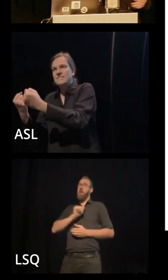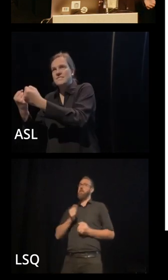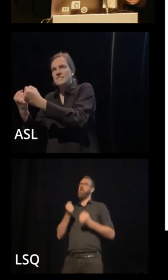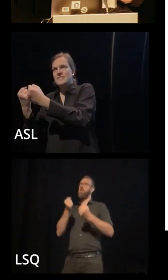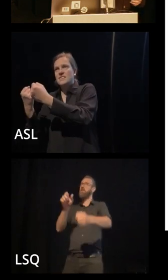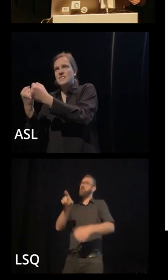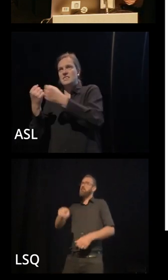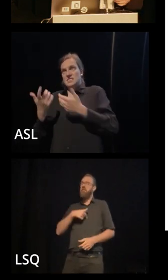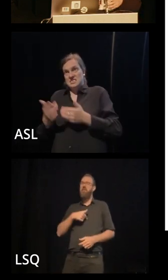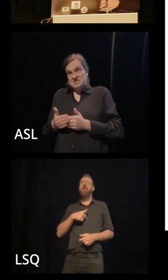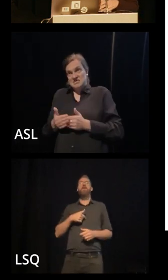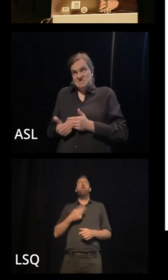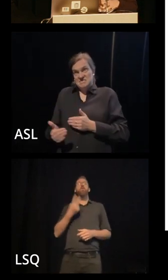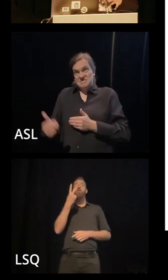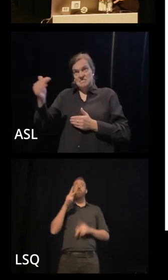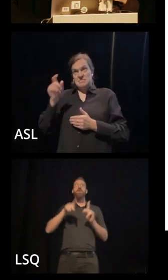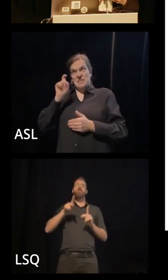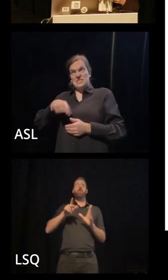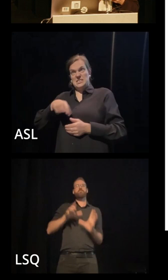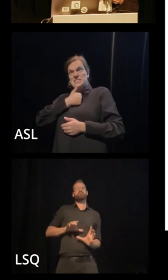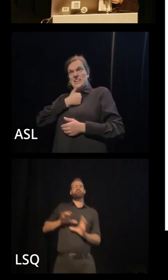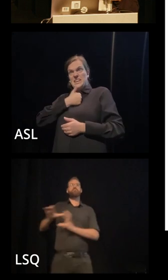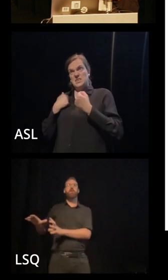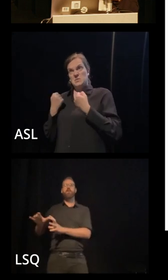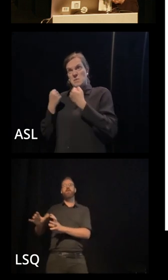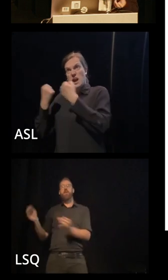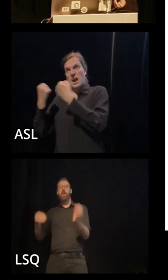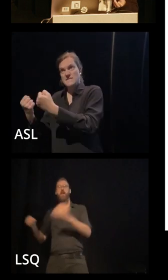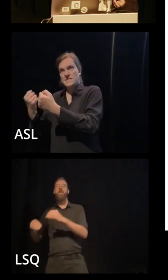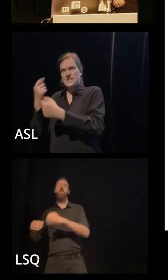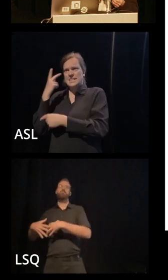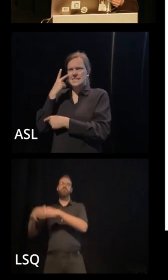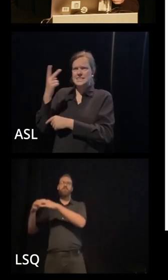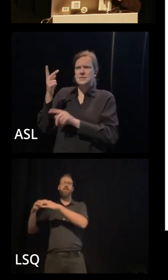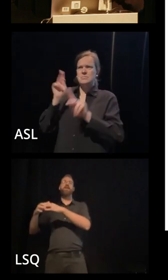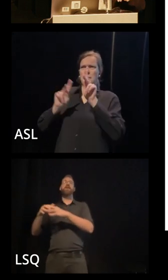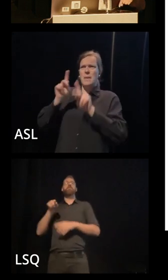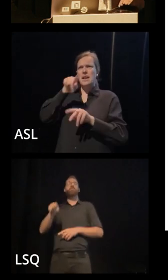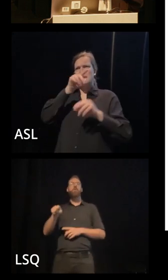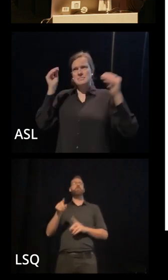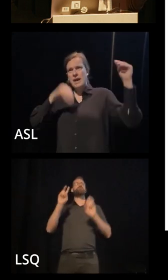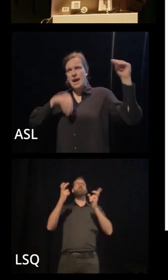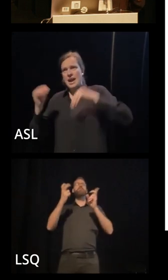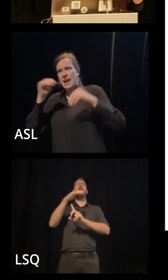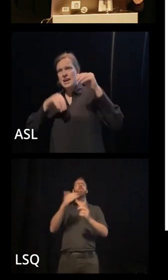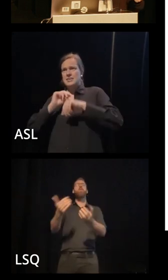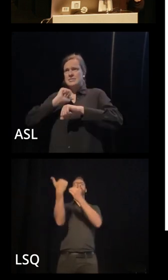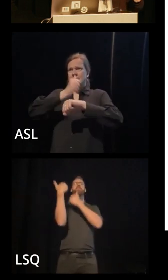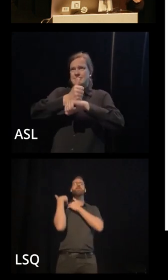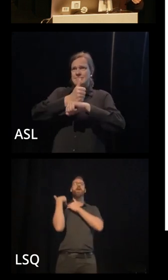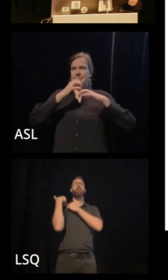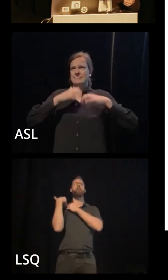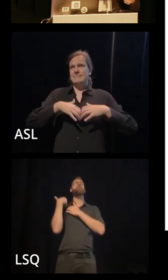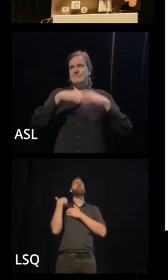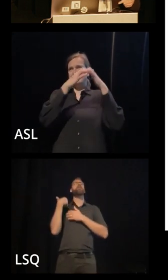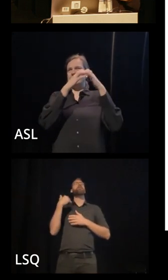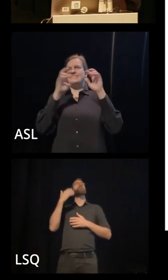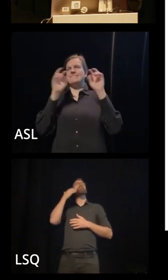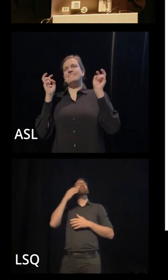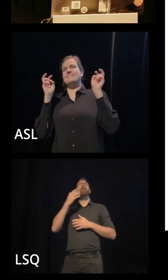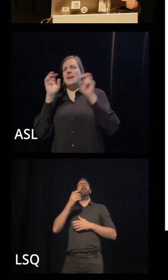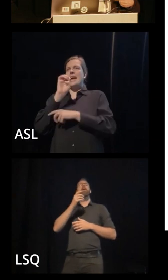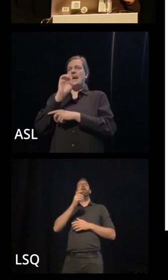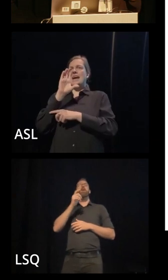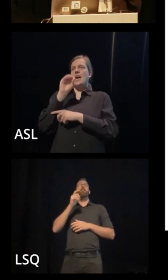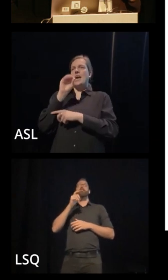se décharge avec 2 personnes. Donc, tout a été vraiment pensé de façon éco-responsable et qui a réutilisé des vieilles bonbonnes de plongée, d'ailleurs,